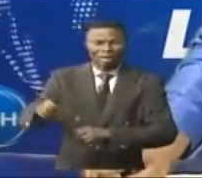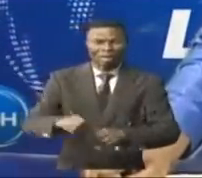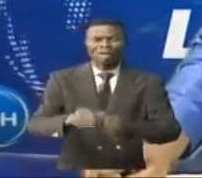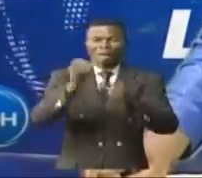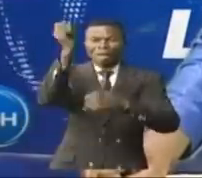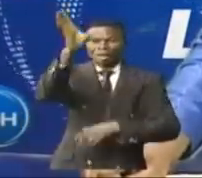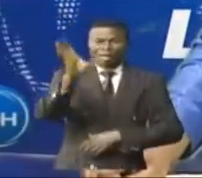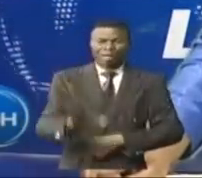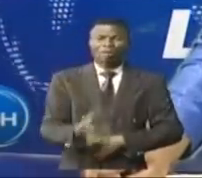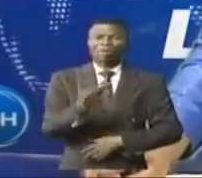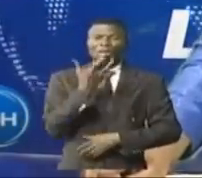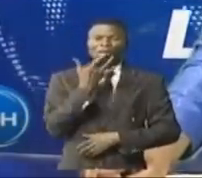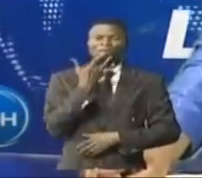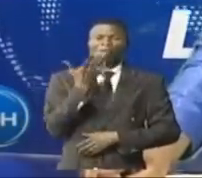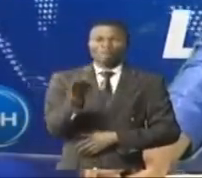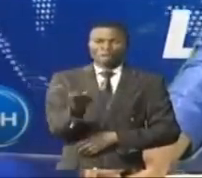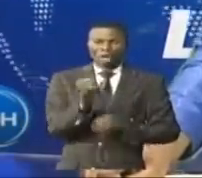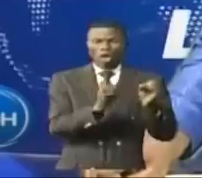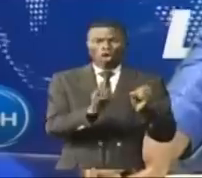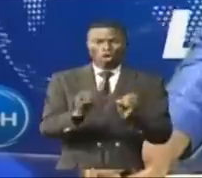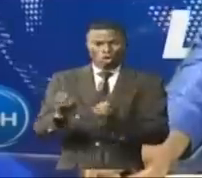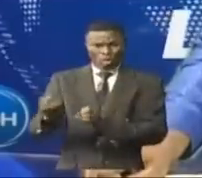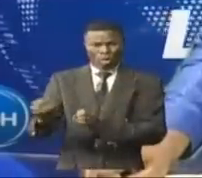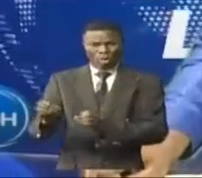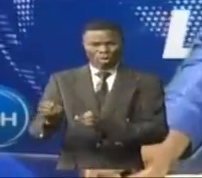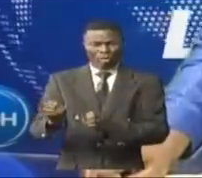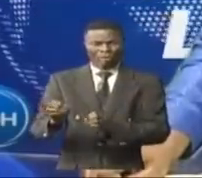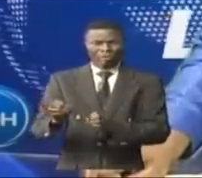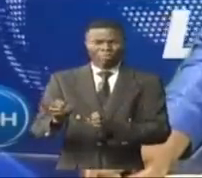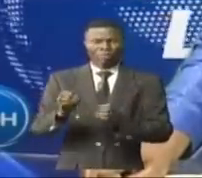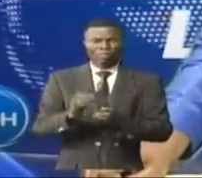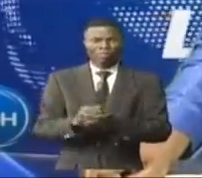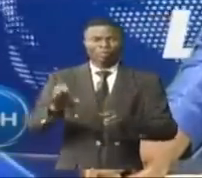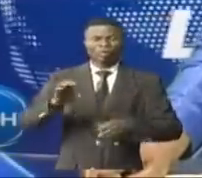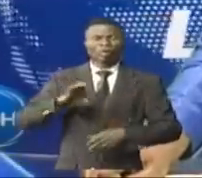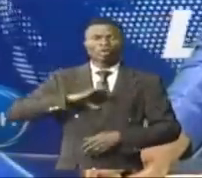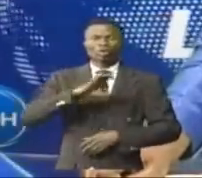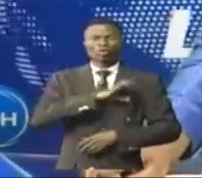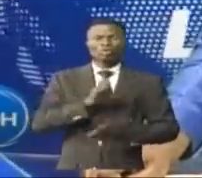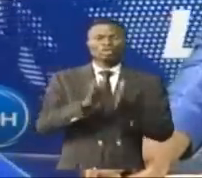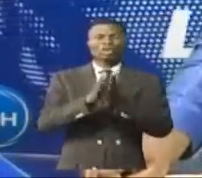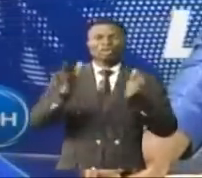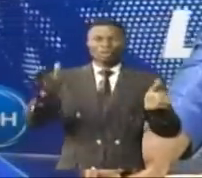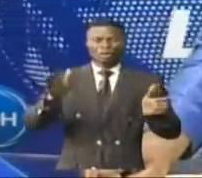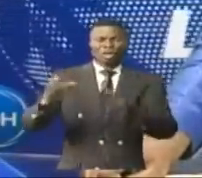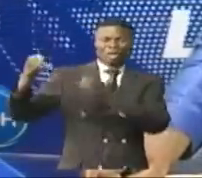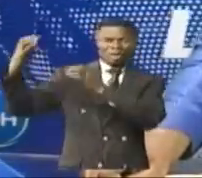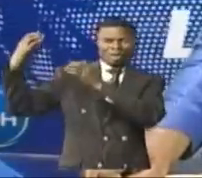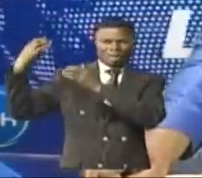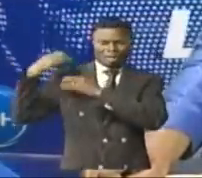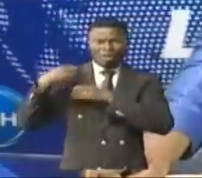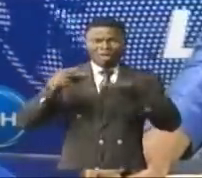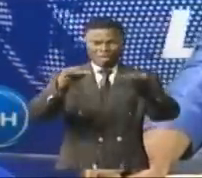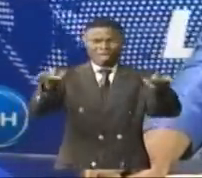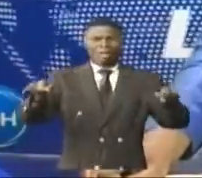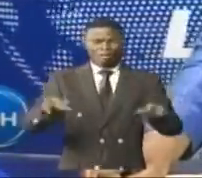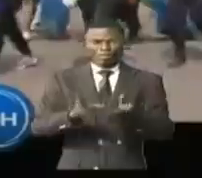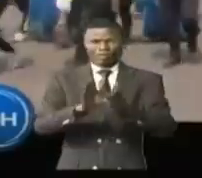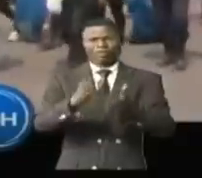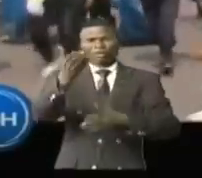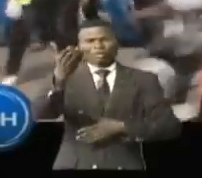récipients en plastique a été organisée par la commissaire générale en charge de l'environnement, Joël